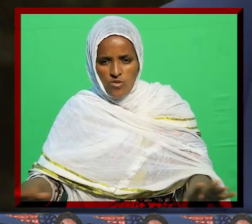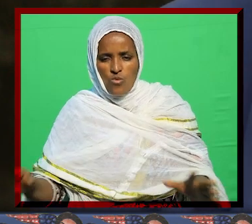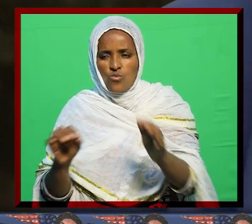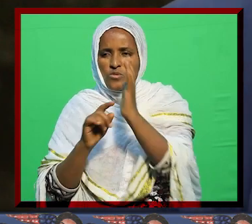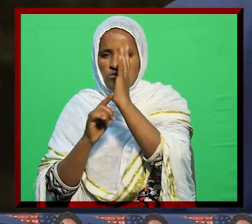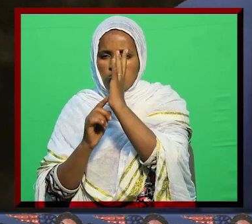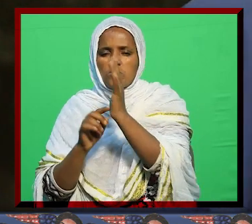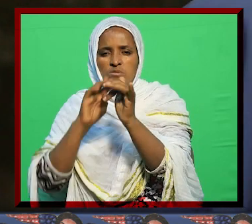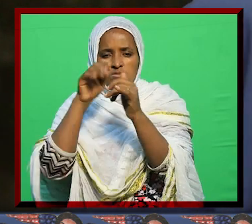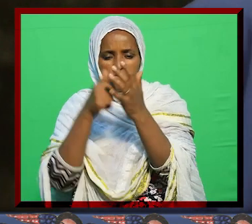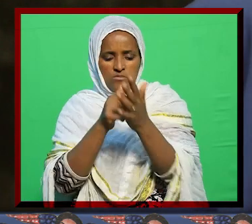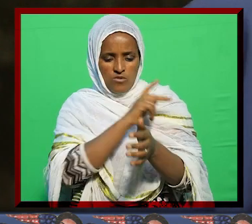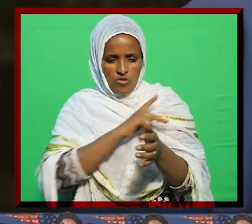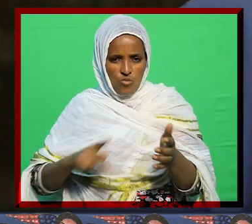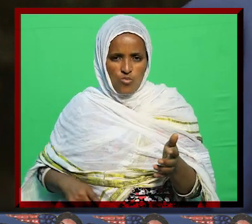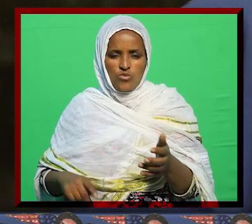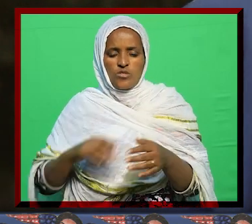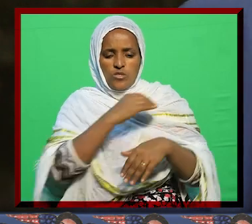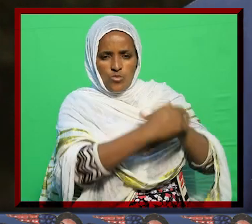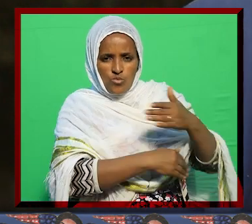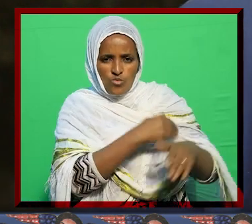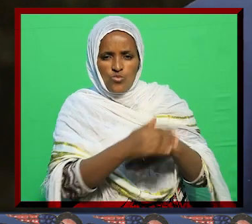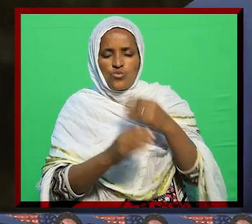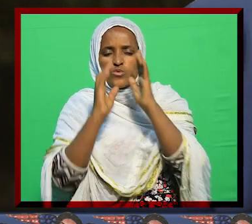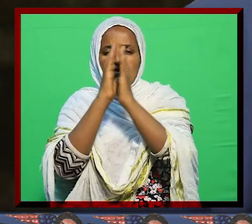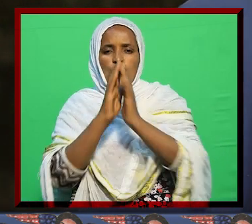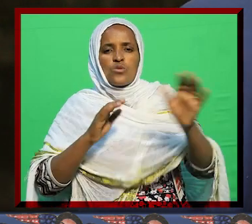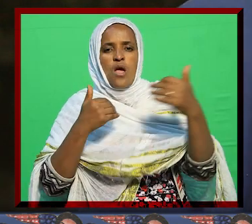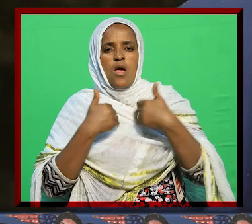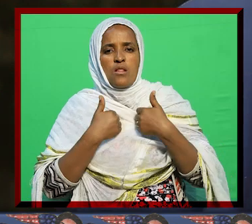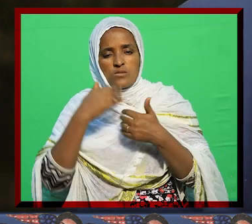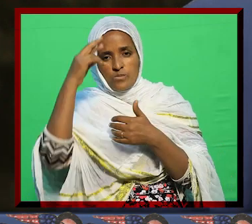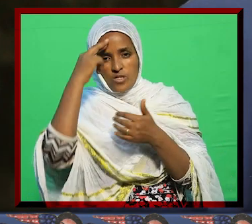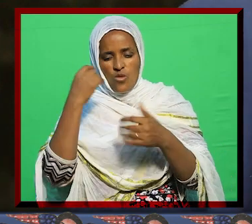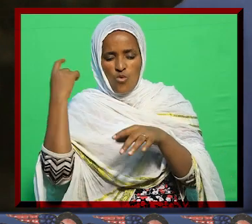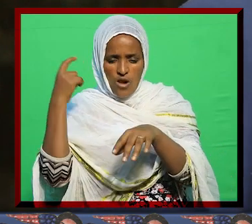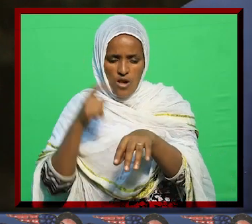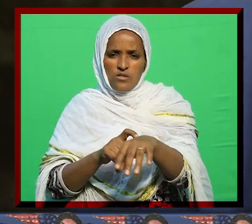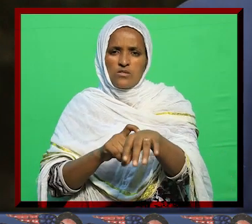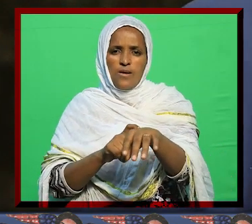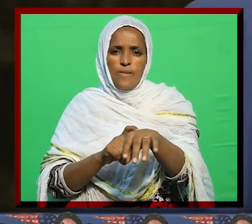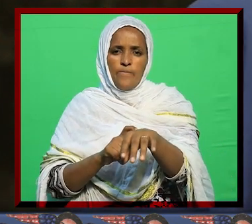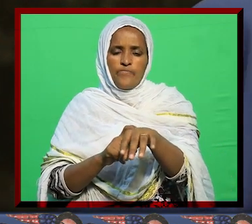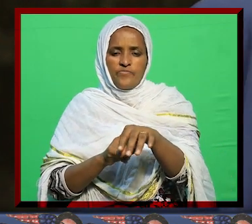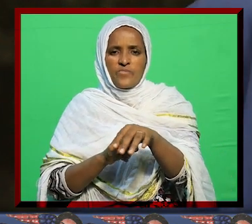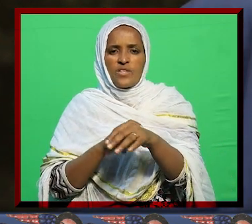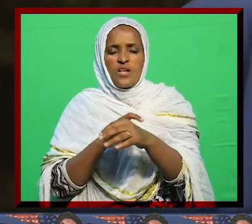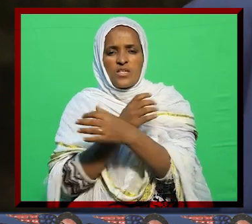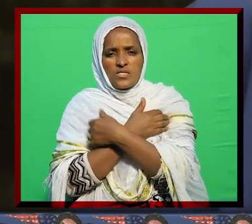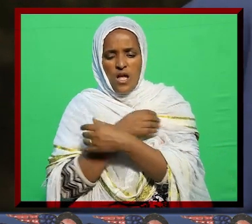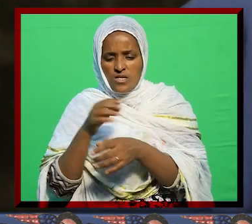አዝሮቹ ስለ እጽዋቱ ስለ ነገስታቱ ስለ መኳንንቱ ስለ ትውልዱ እየጸለየች ያለች ስለሆነ ሁሉ ጊዜ